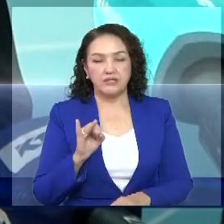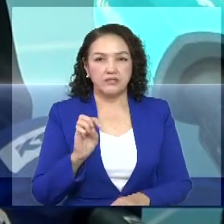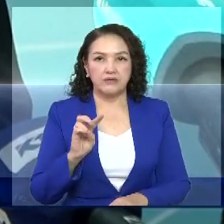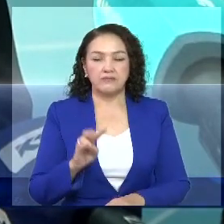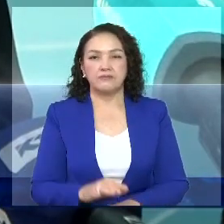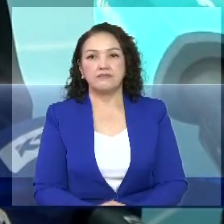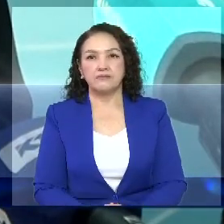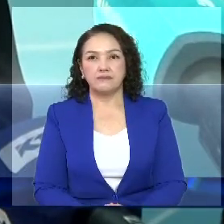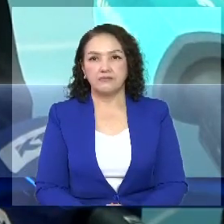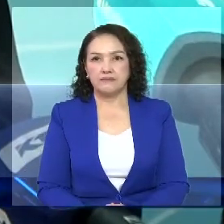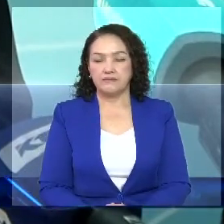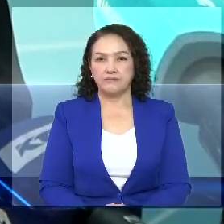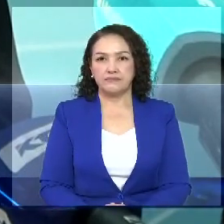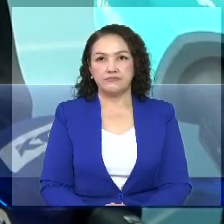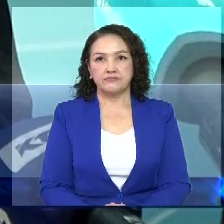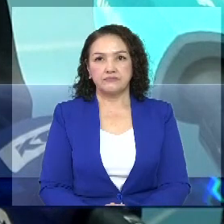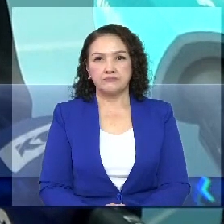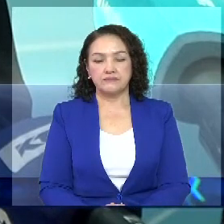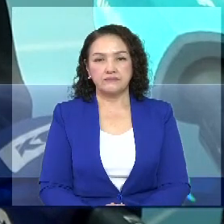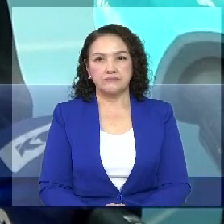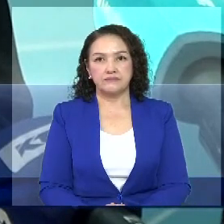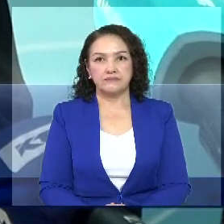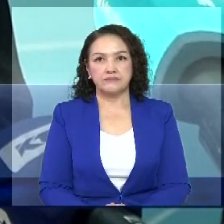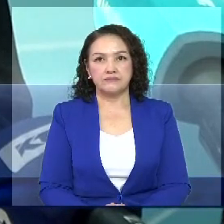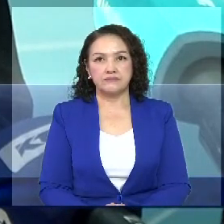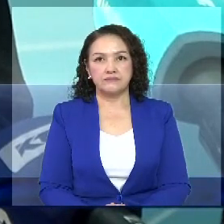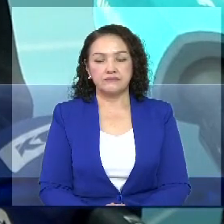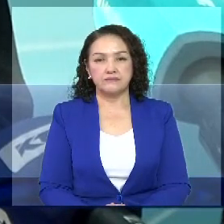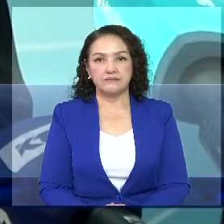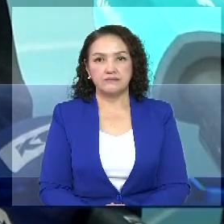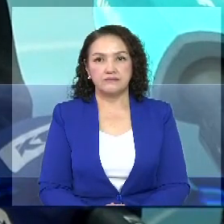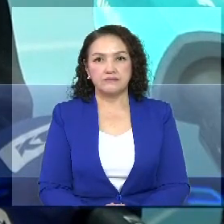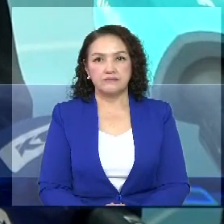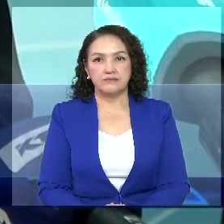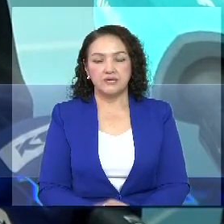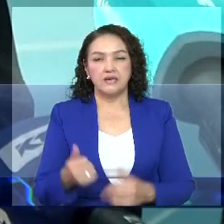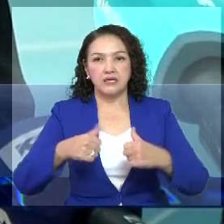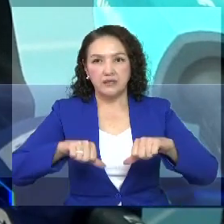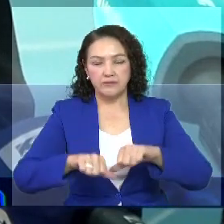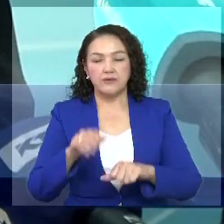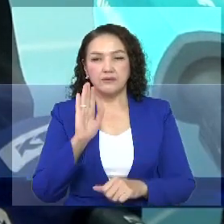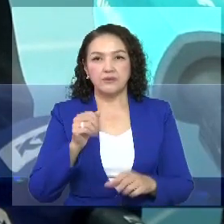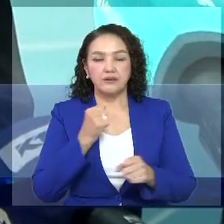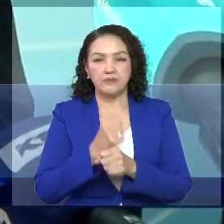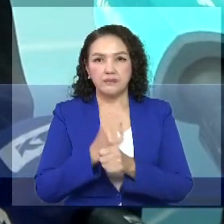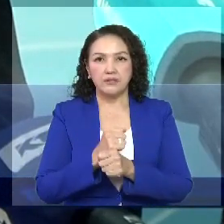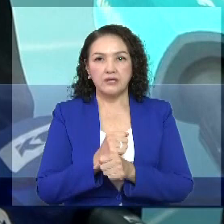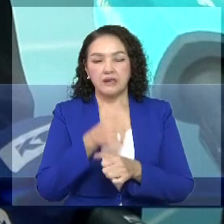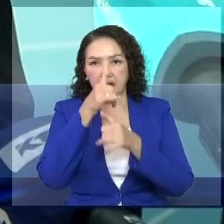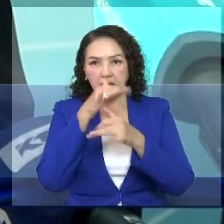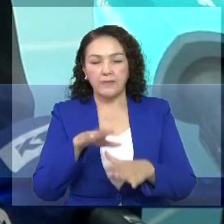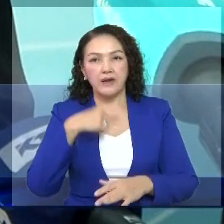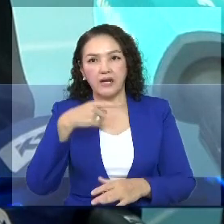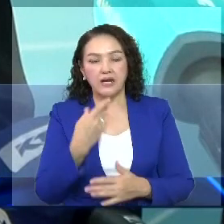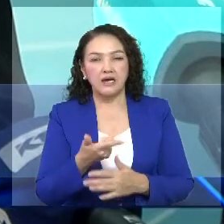кто теперь понесет ответственность за превышение нормы? Ну, я сейчас не могу сказать. Наверное, какая-то комиссия будет работать, потому что я никак не могу